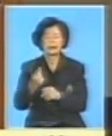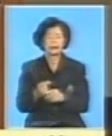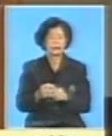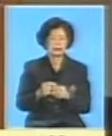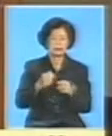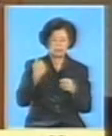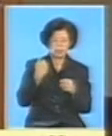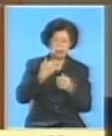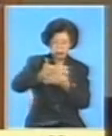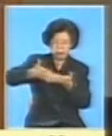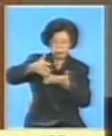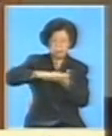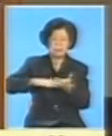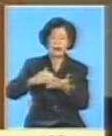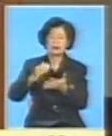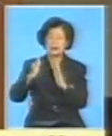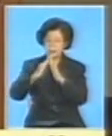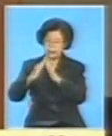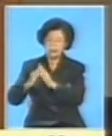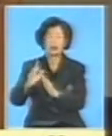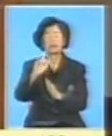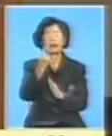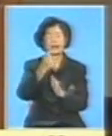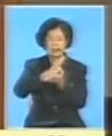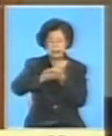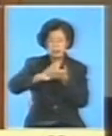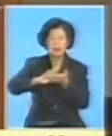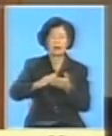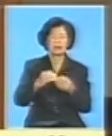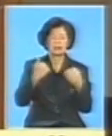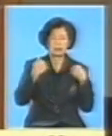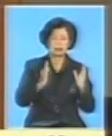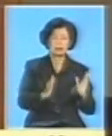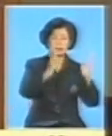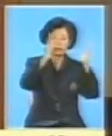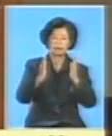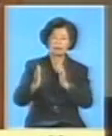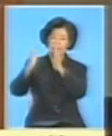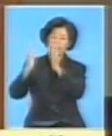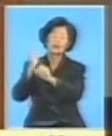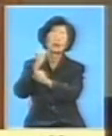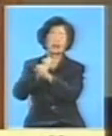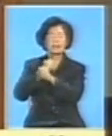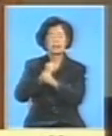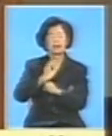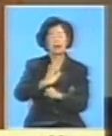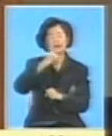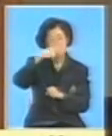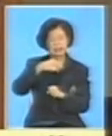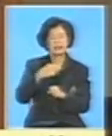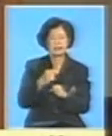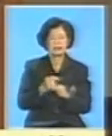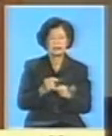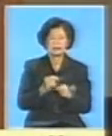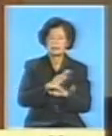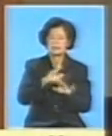กรอบวางผังเมืองได้สวยงามนะครับเป็นระเบียบเรียบร้อยกำหนดรูปแบบการก่อสร้างตึกให้เป็นวัฒนธรรมของไทยนะครับมีแบบไทยๆบ้างไม่ใช่ออกแ